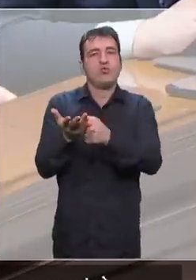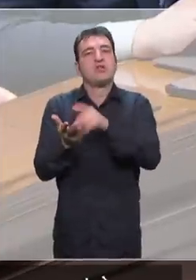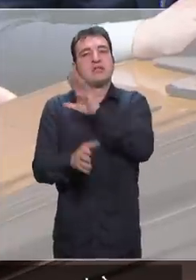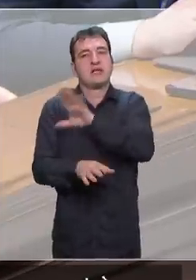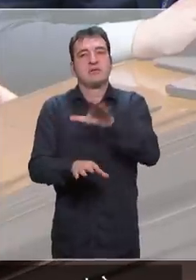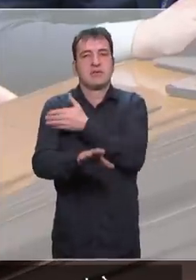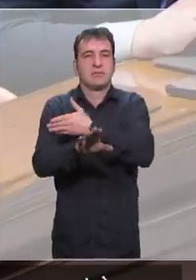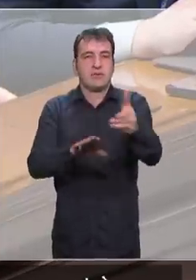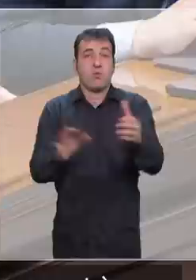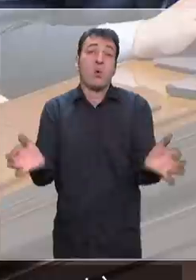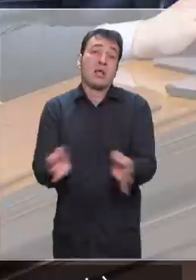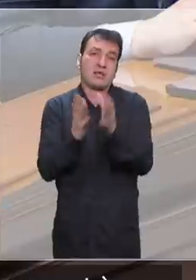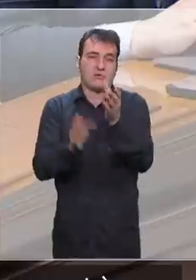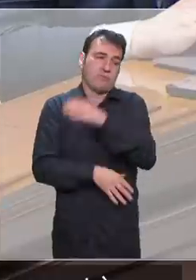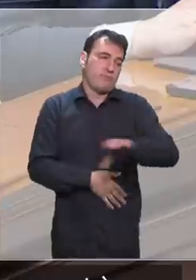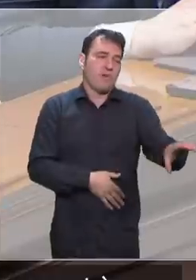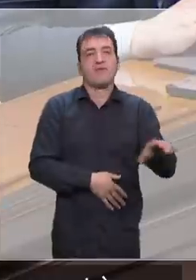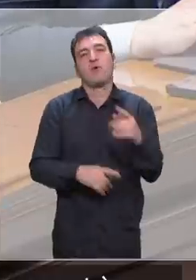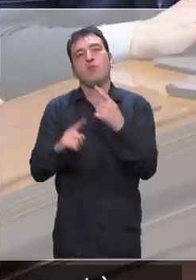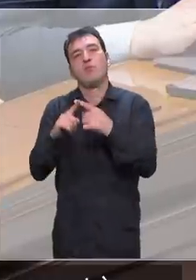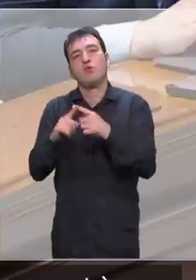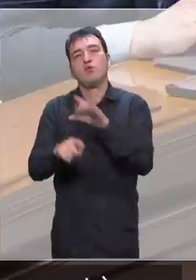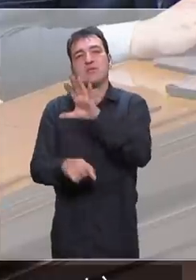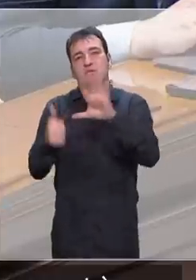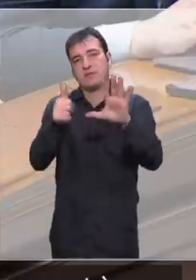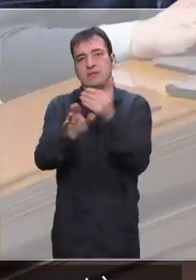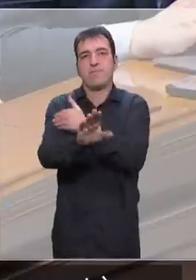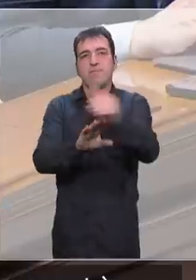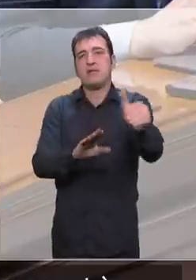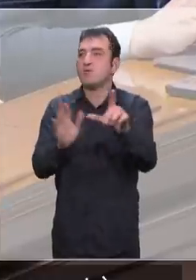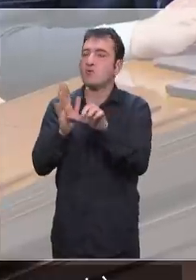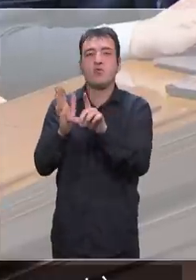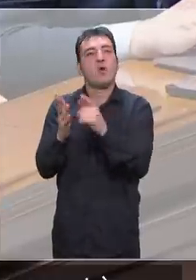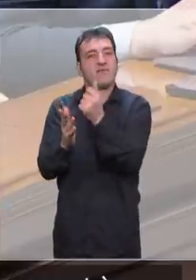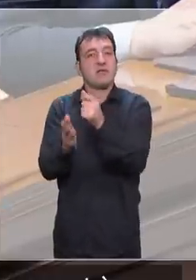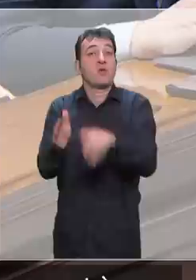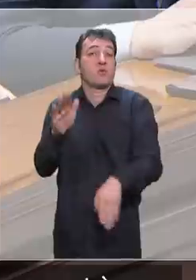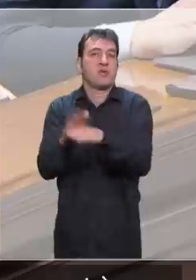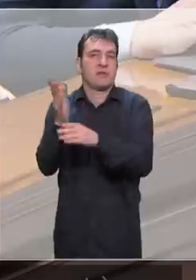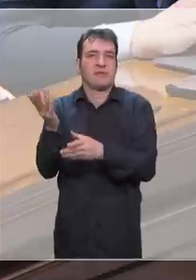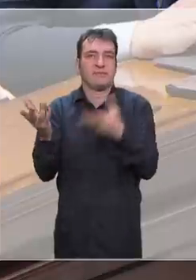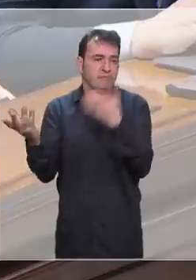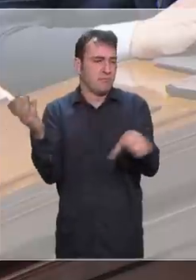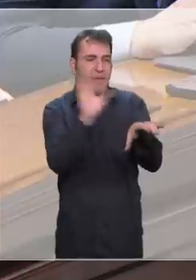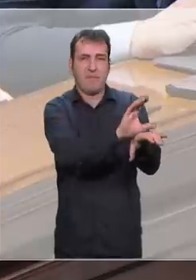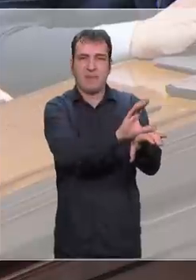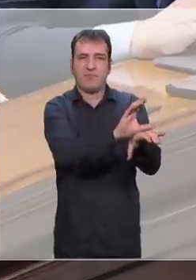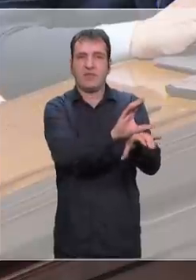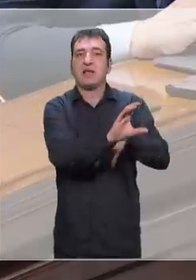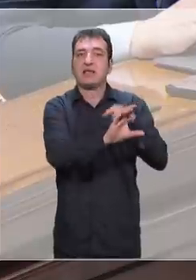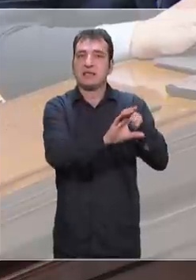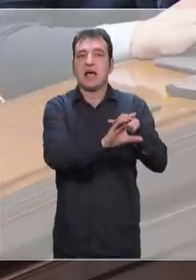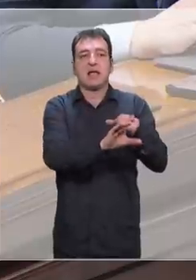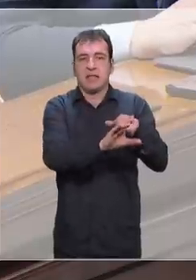millions d'euros, en plus de 56 millions d'euros de la loi de finances initiale. Cette enveloppe a permis de protéger